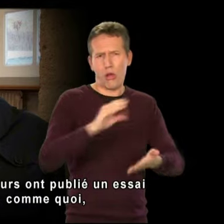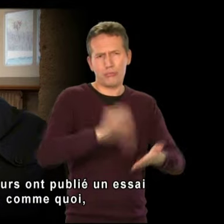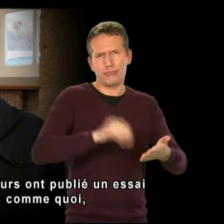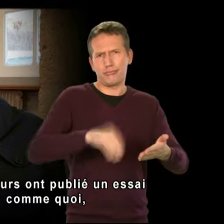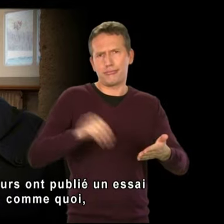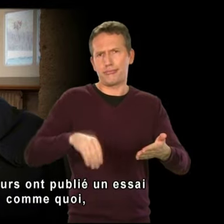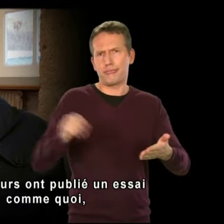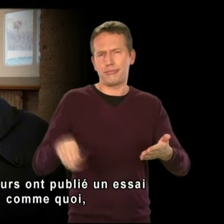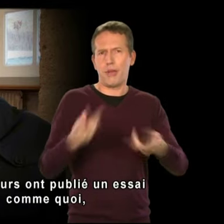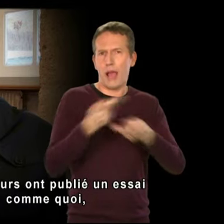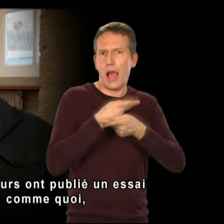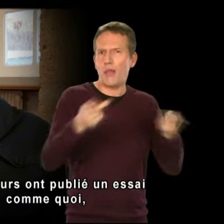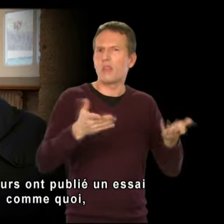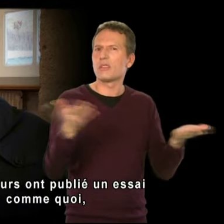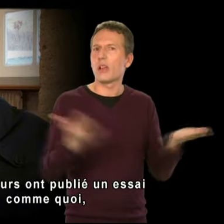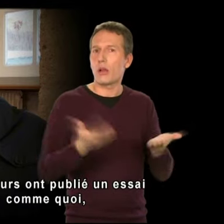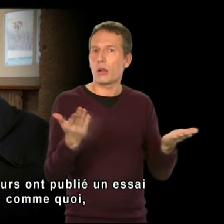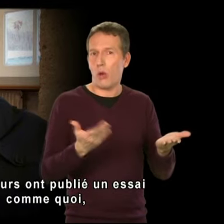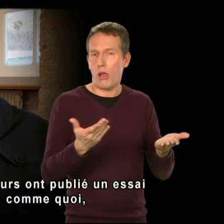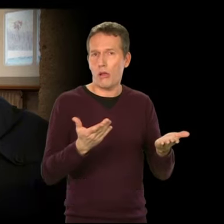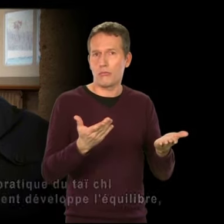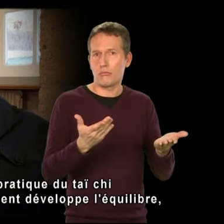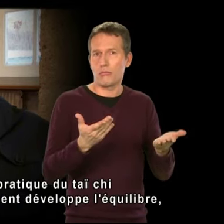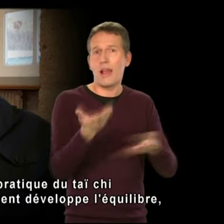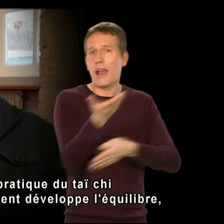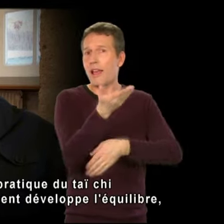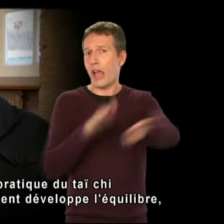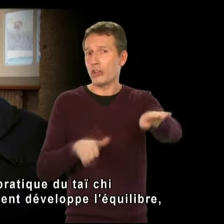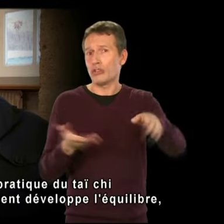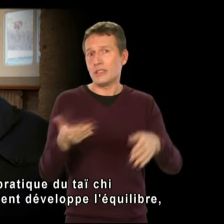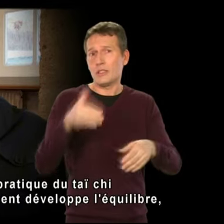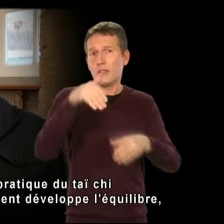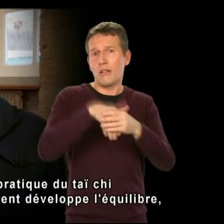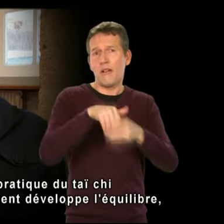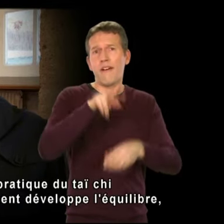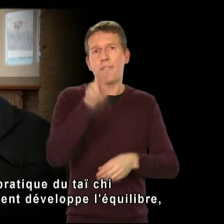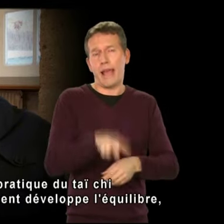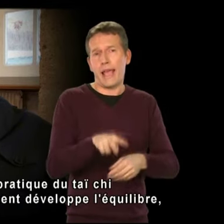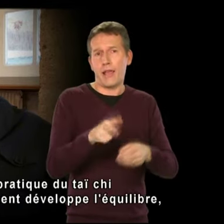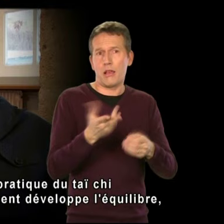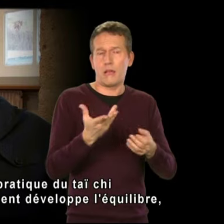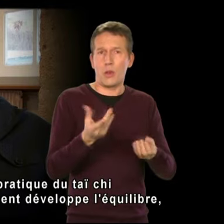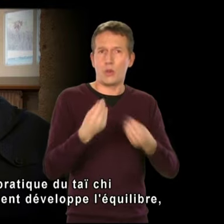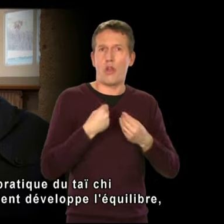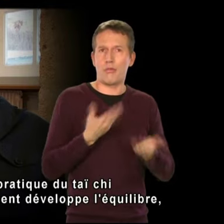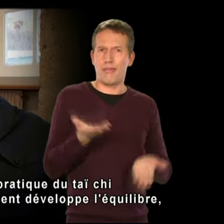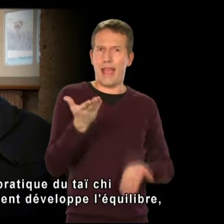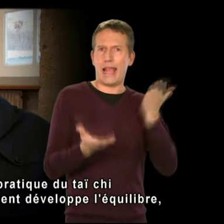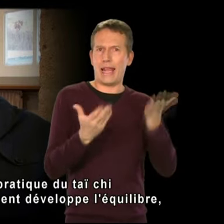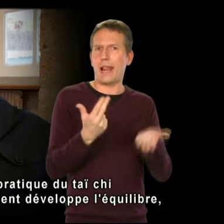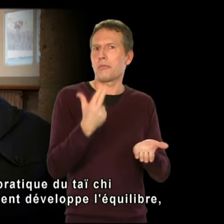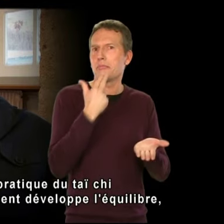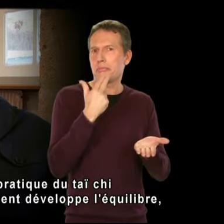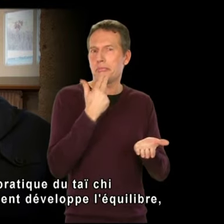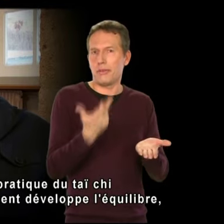des auteurs ont publié un essai comme quoi la pratique du tai chi, qui finalement développe